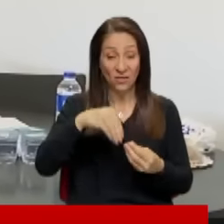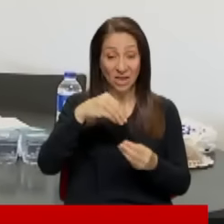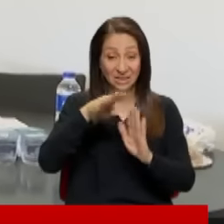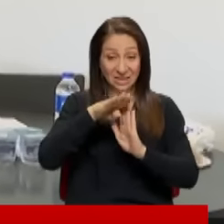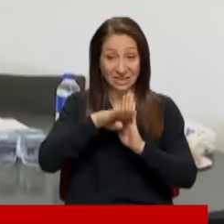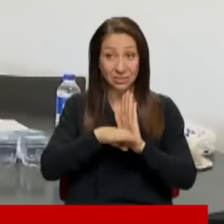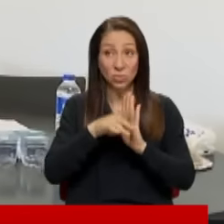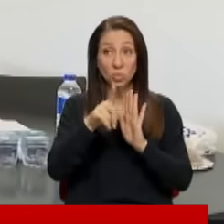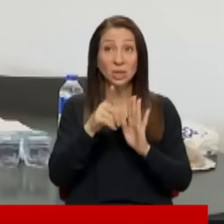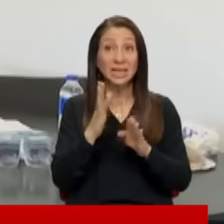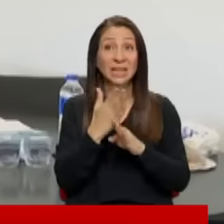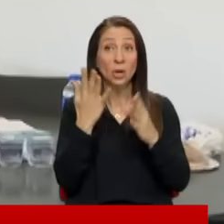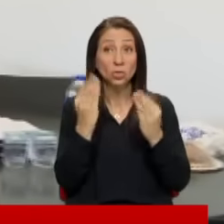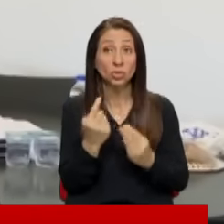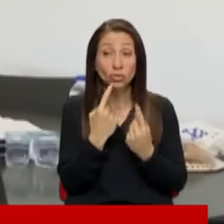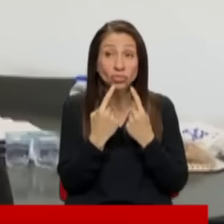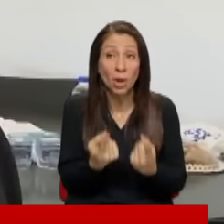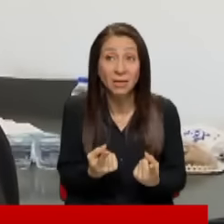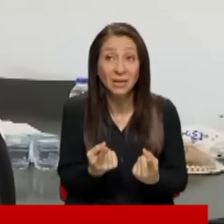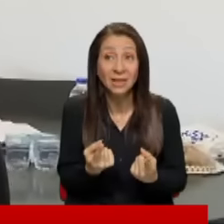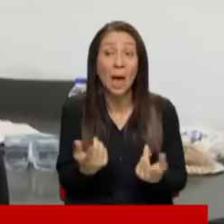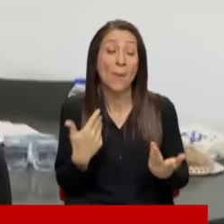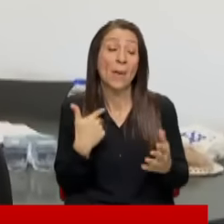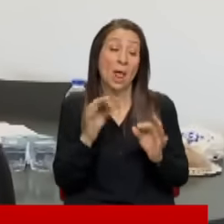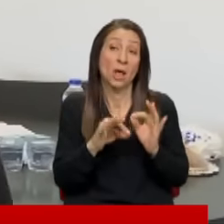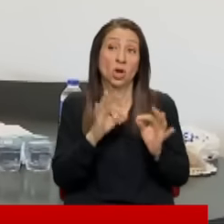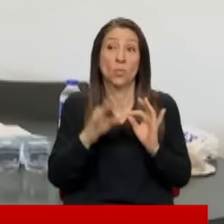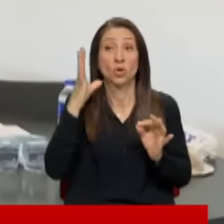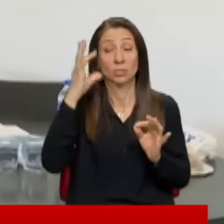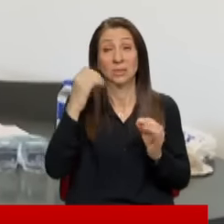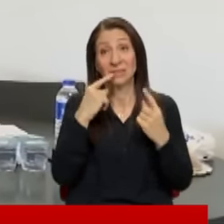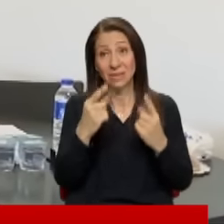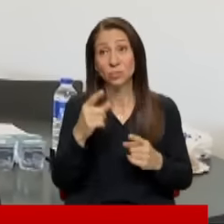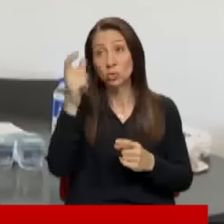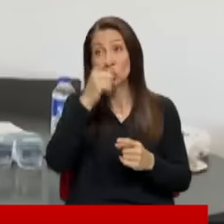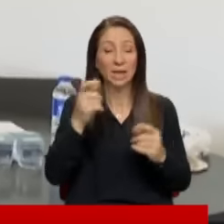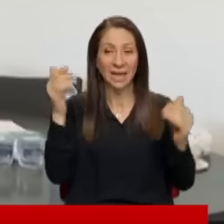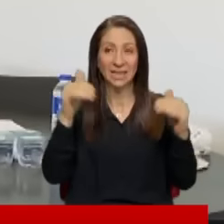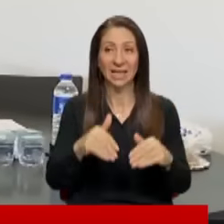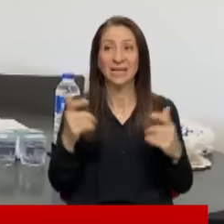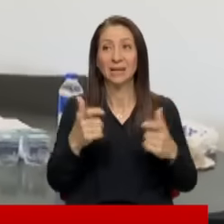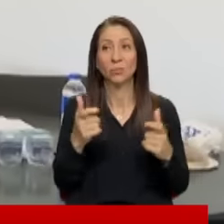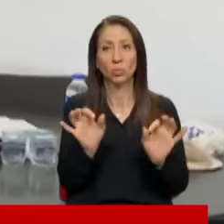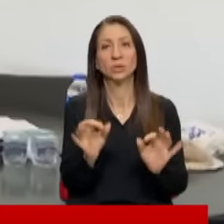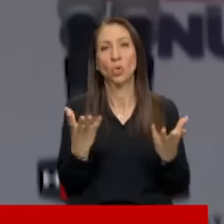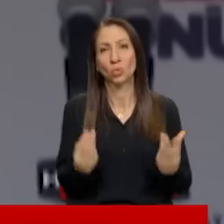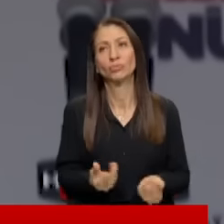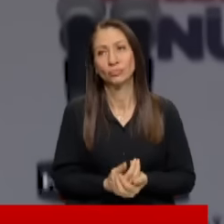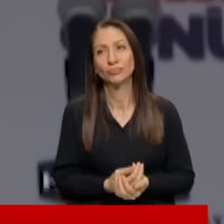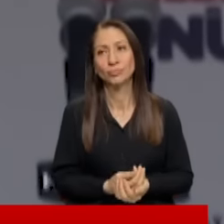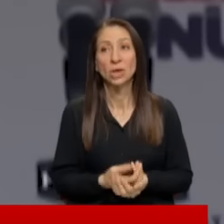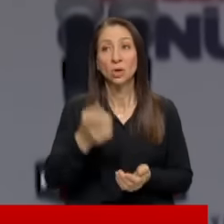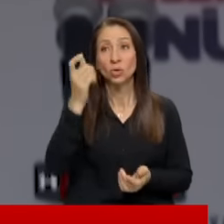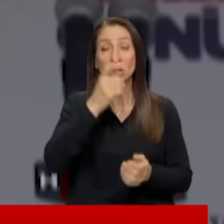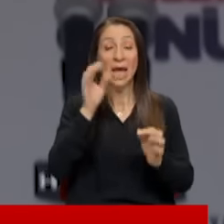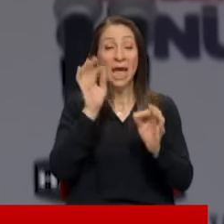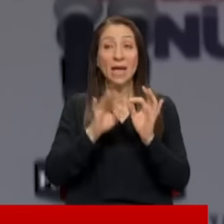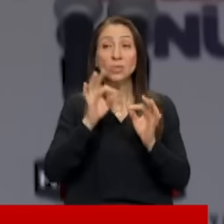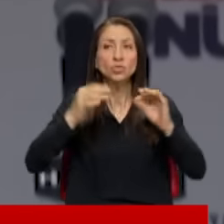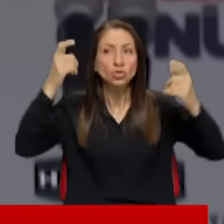indirimlerinin bunlara yol açacağını söyledik. Ama ben ekonomistim diye başlayıp ülkeyi getirdiği yerde burası oldu maalesef. Türkiye'nin